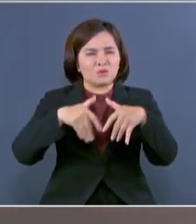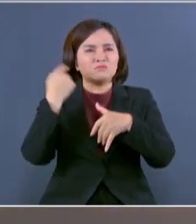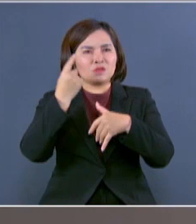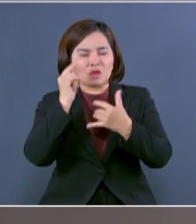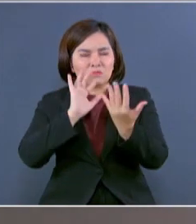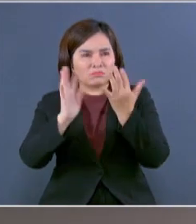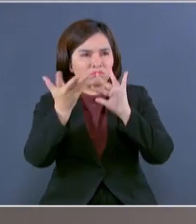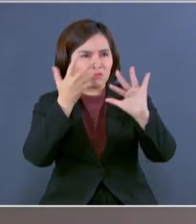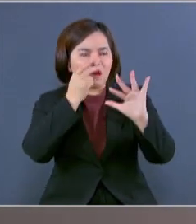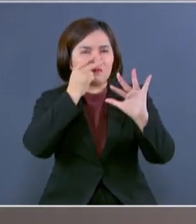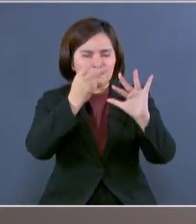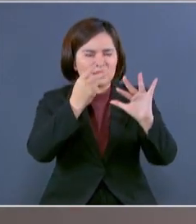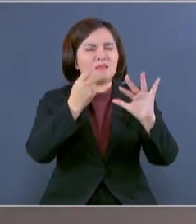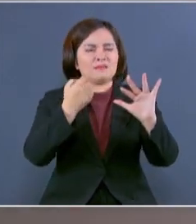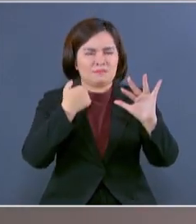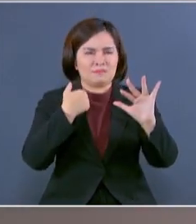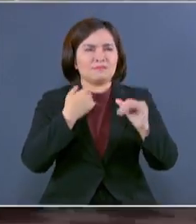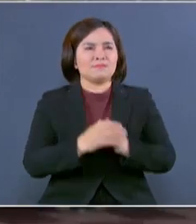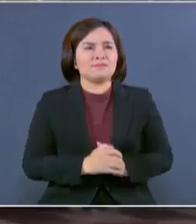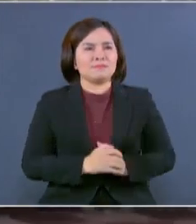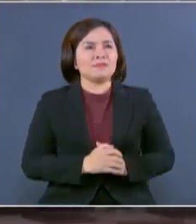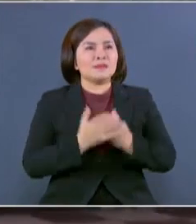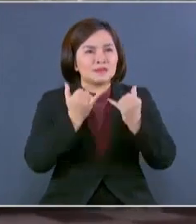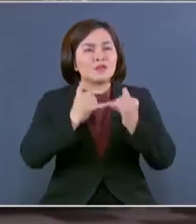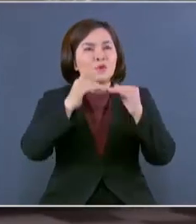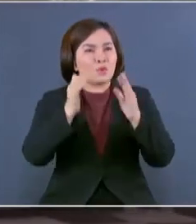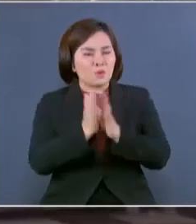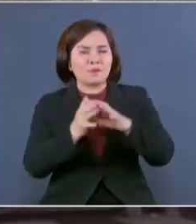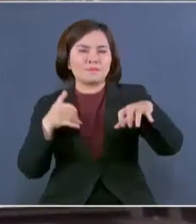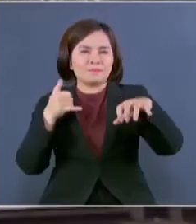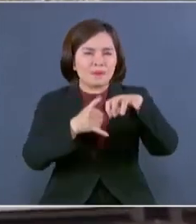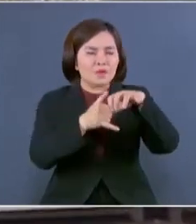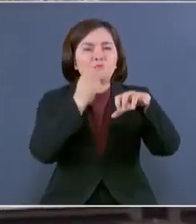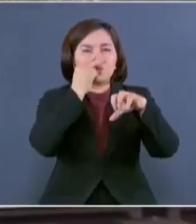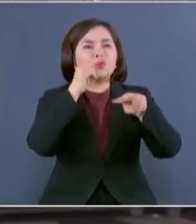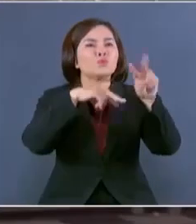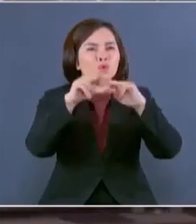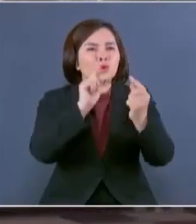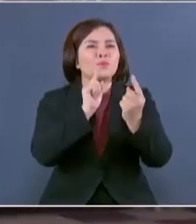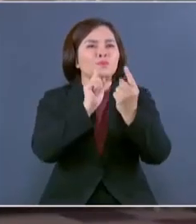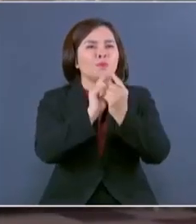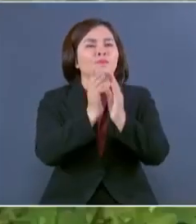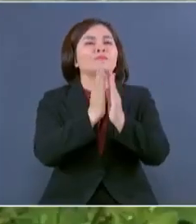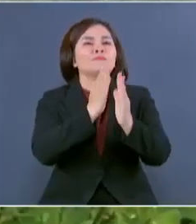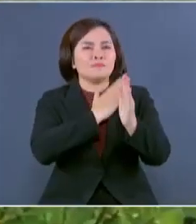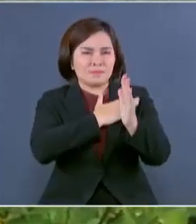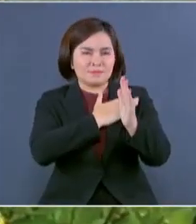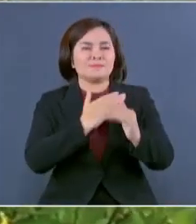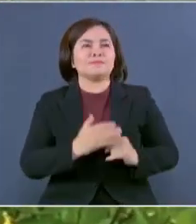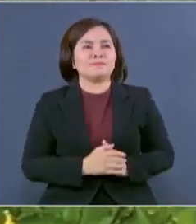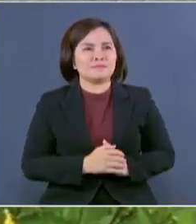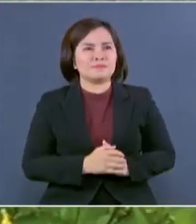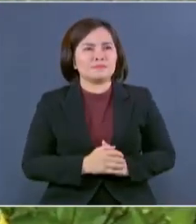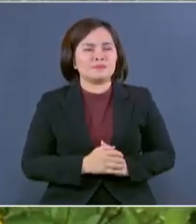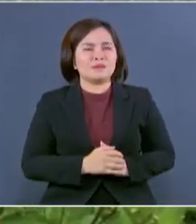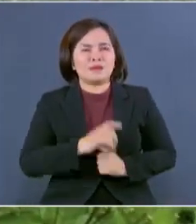ากเช่นเดียวกันนะครับทีมข่าวก็เลยลงไปยังพื้นที่วัดปากน้ำภาษีเจริญที่กรุงเทพเนี่ยแหละครับไปพบกับพระรูปนี้แต่ท่